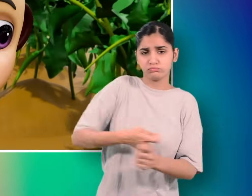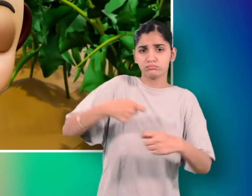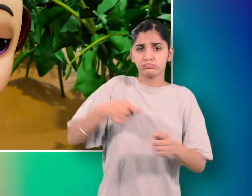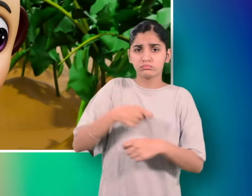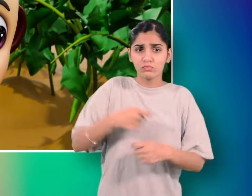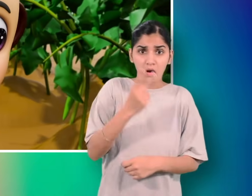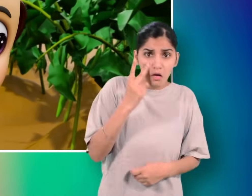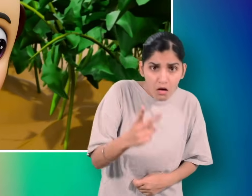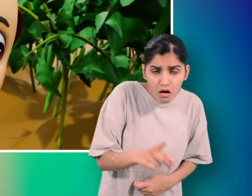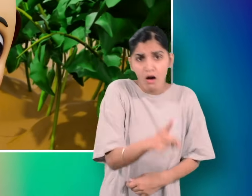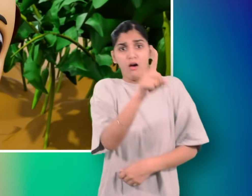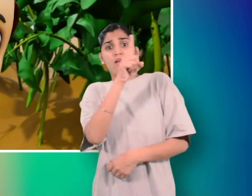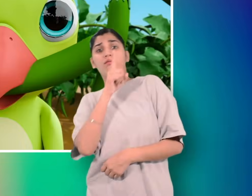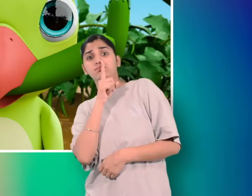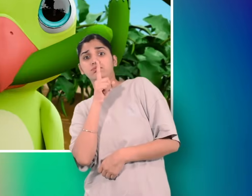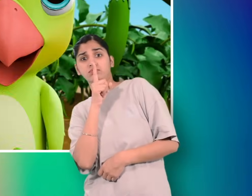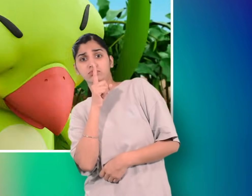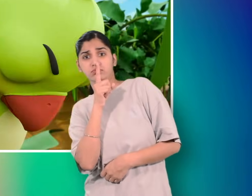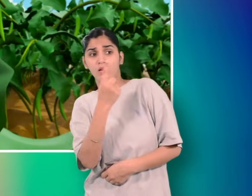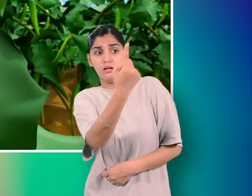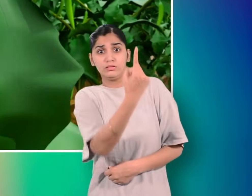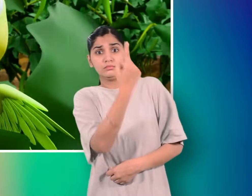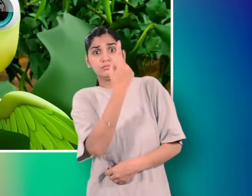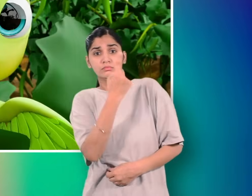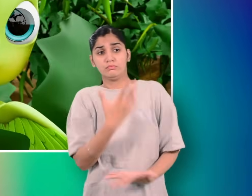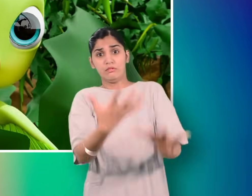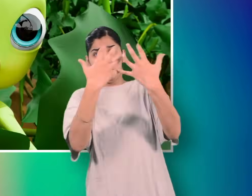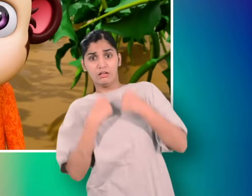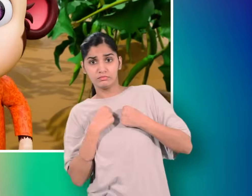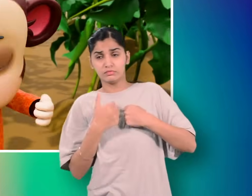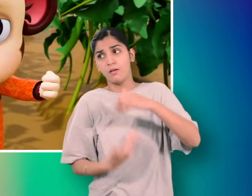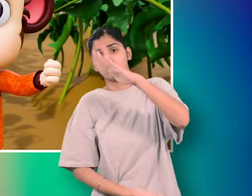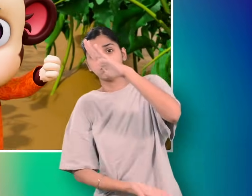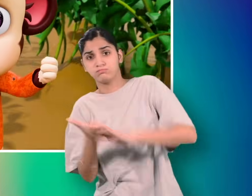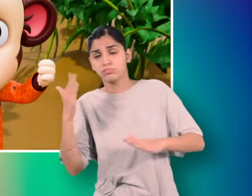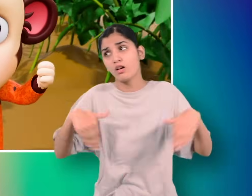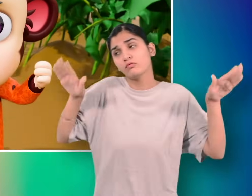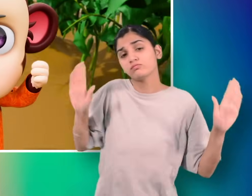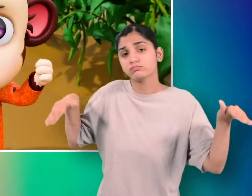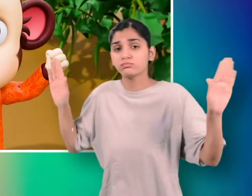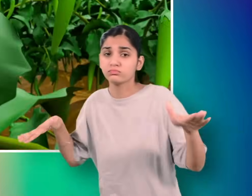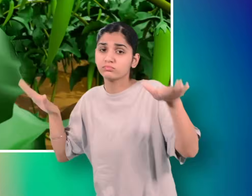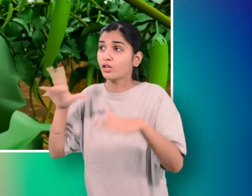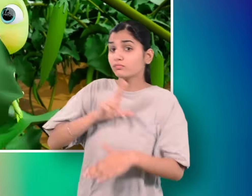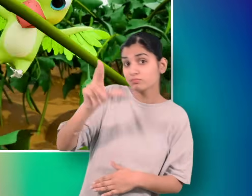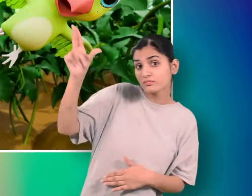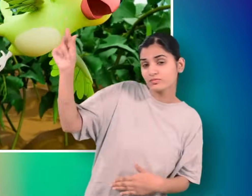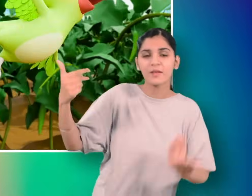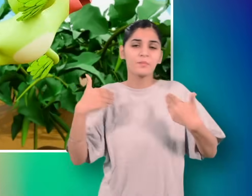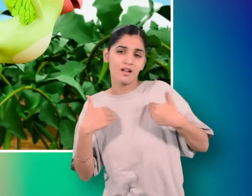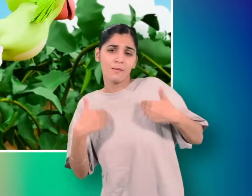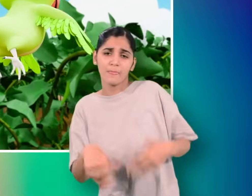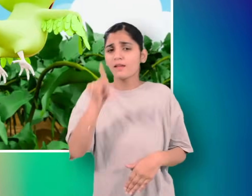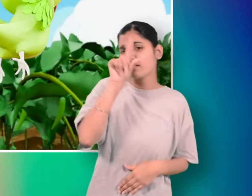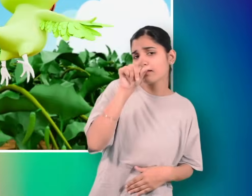जब जब माली आता है, पत्तों में छिप जाता हूँ। अगर पकड़ने आए कोई, झट ऊपर